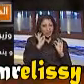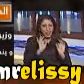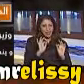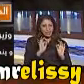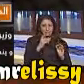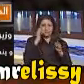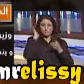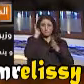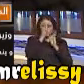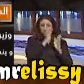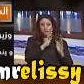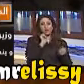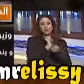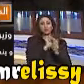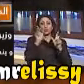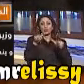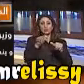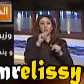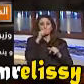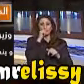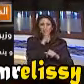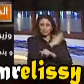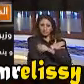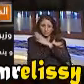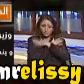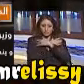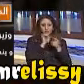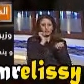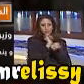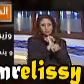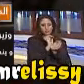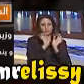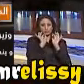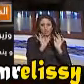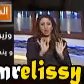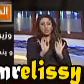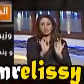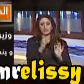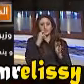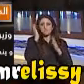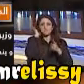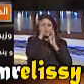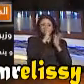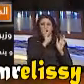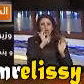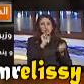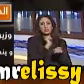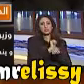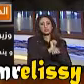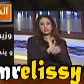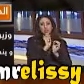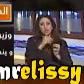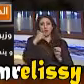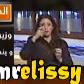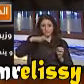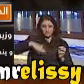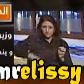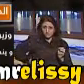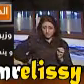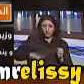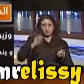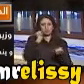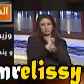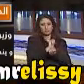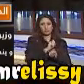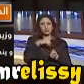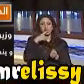بهدف التخريب أو يتحرش جنسيا أو يدخل حرما ممنوع الاقتراب منه وحمل أسلحة أو ارتداء أقنعة